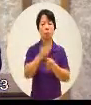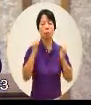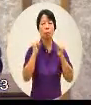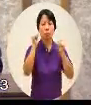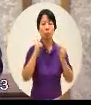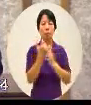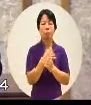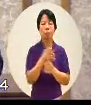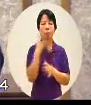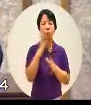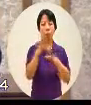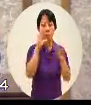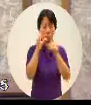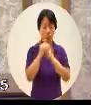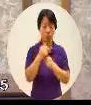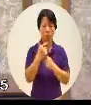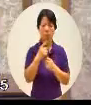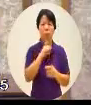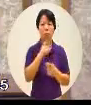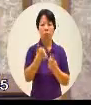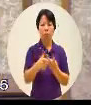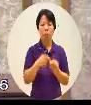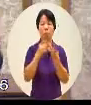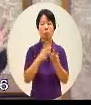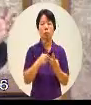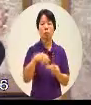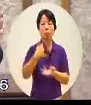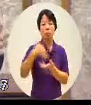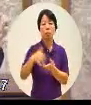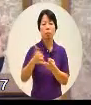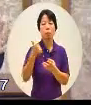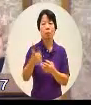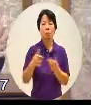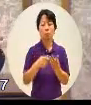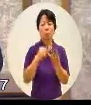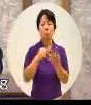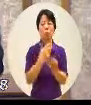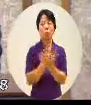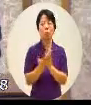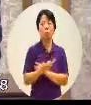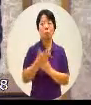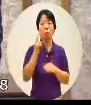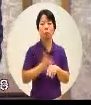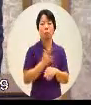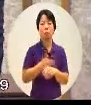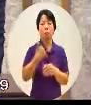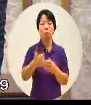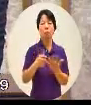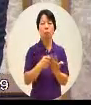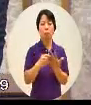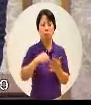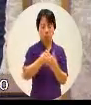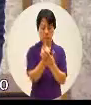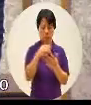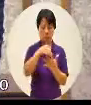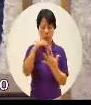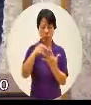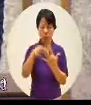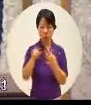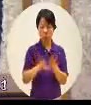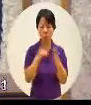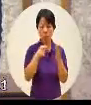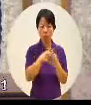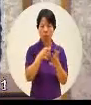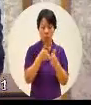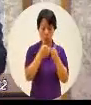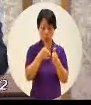他资讯非常好的，他科学数学非常好的，他艺术才能非常好的，只要选一两项，他开始去发展，未来他就